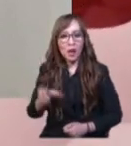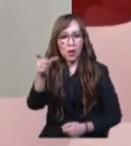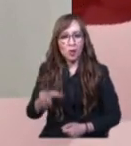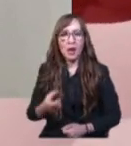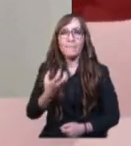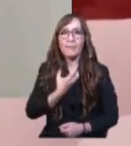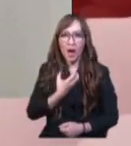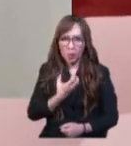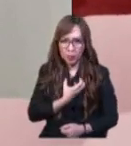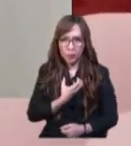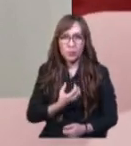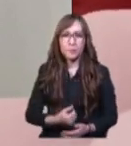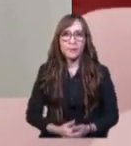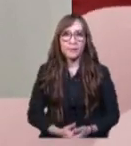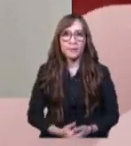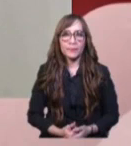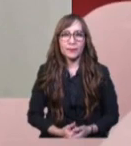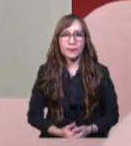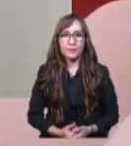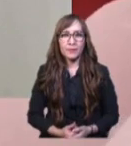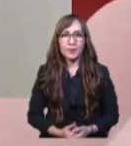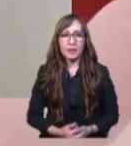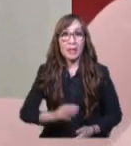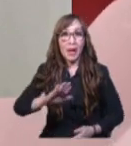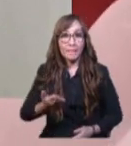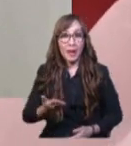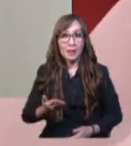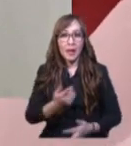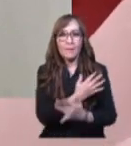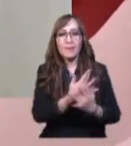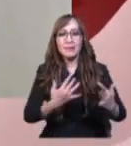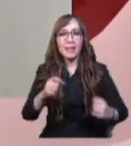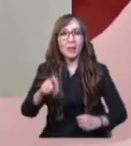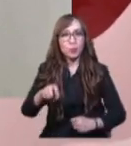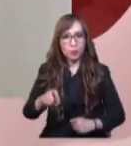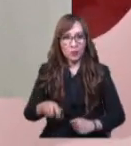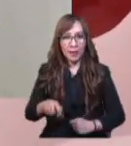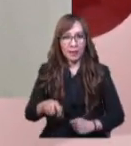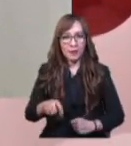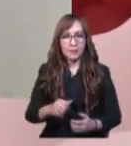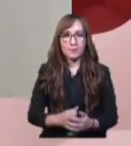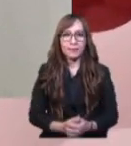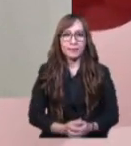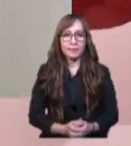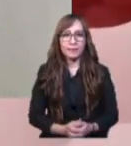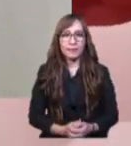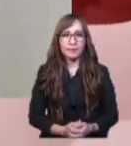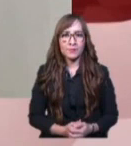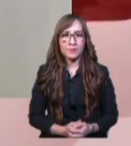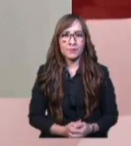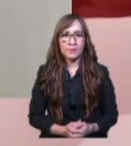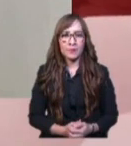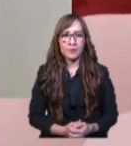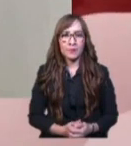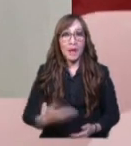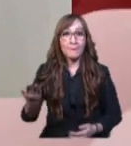Kita harus paham juga yang dibutuhkan, masalah apa yang kita mau cari solusinya. Biasanya